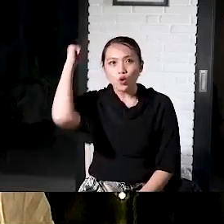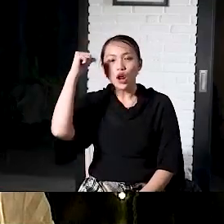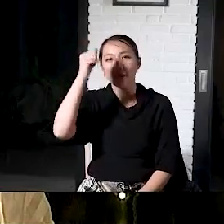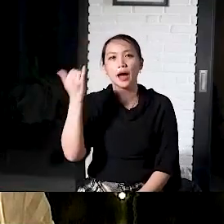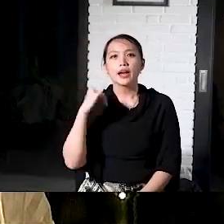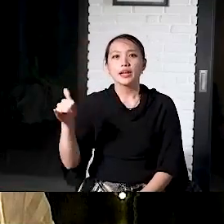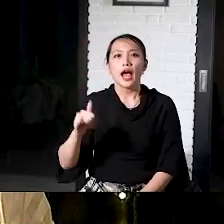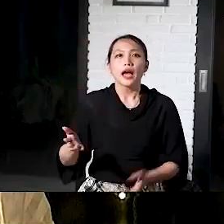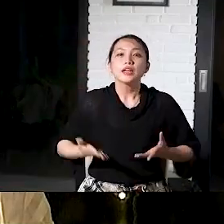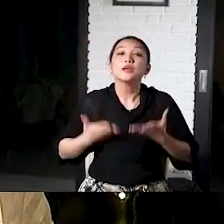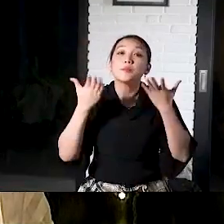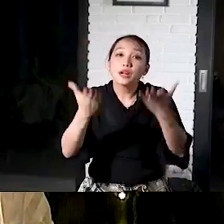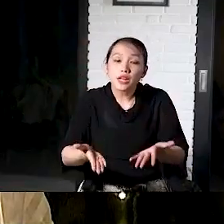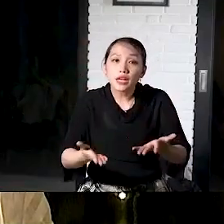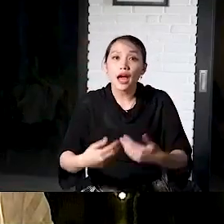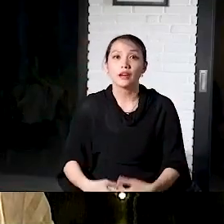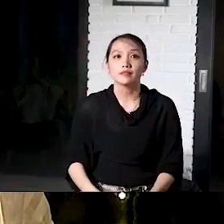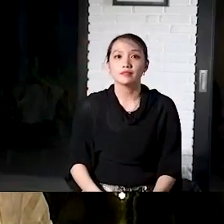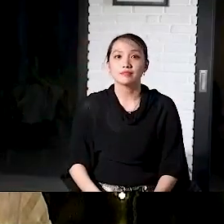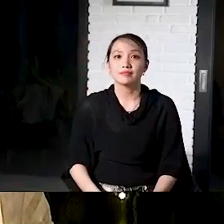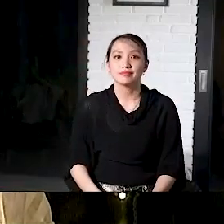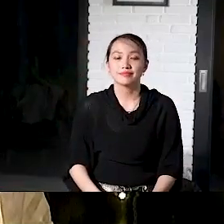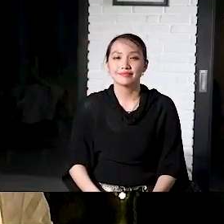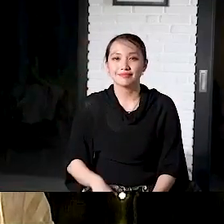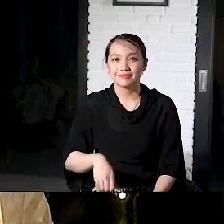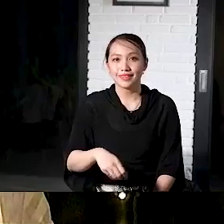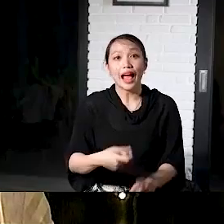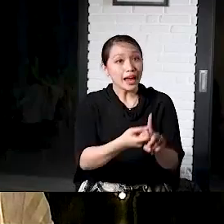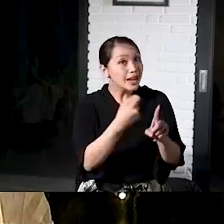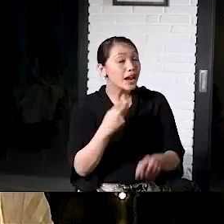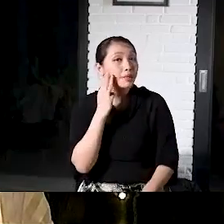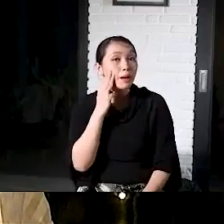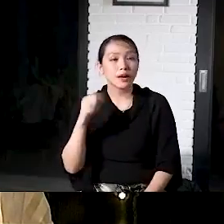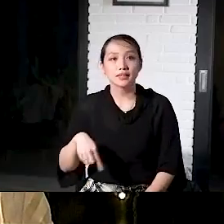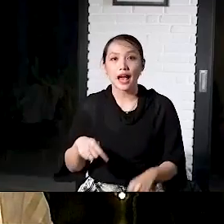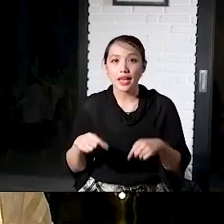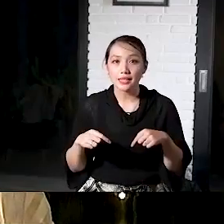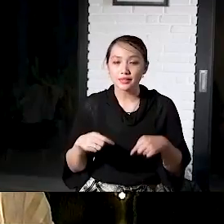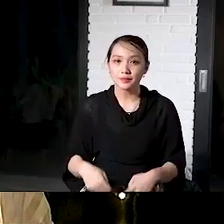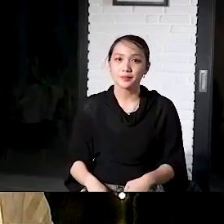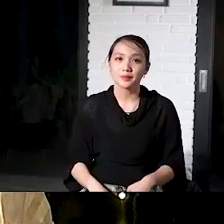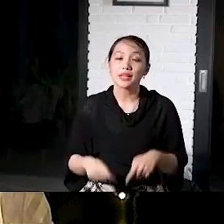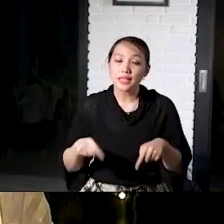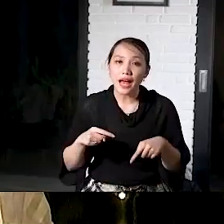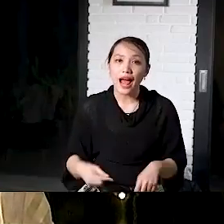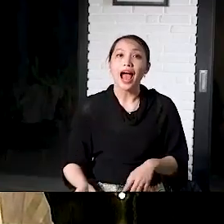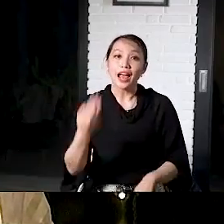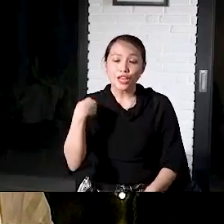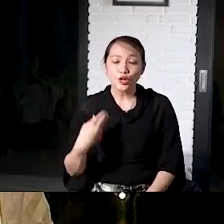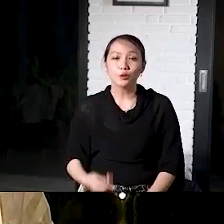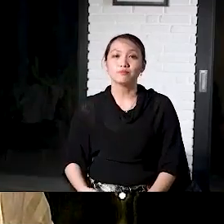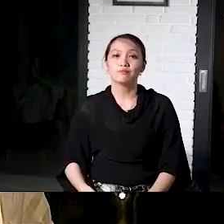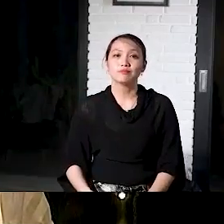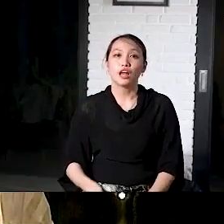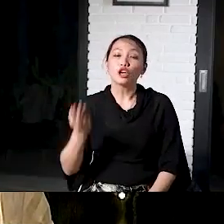saya meninggal dan saya diberikan kesempatan 就是有一个恩高从 kehidupan saya diubahkan 降临在我身上 sejak saat itu, 从那时候